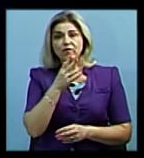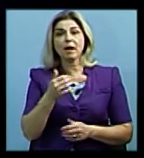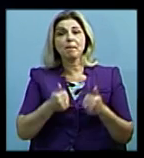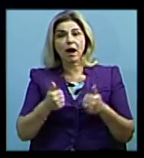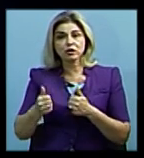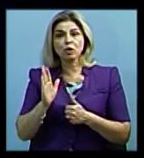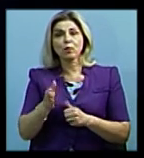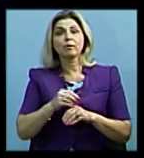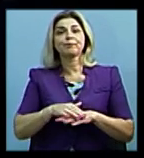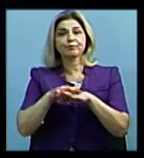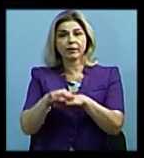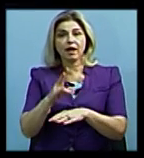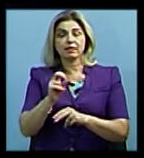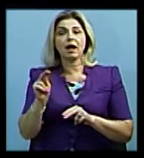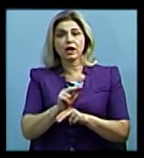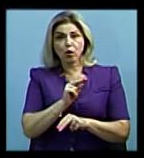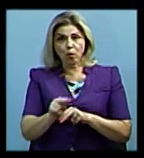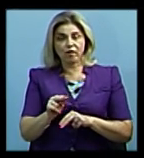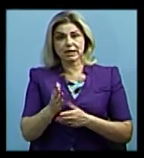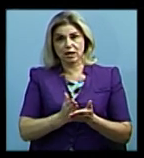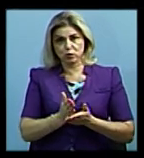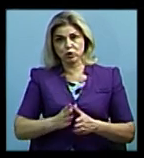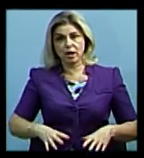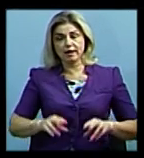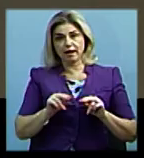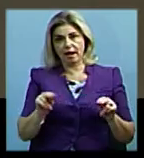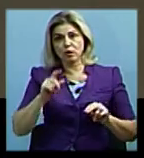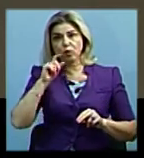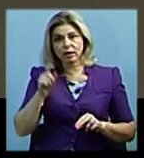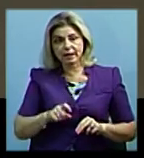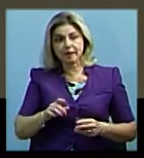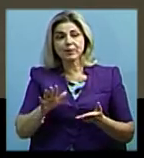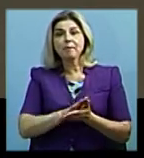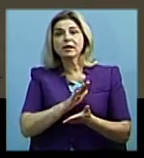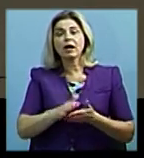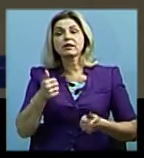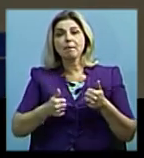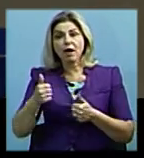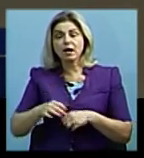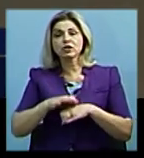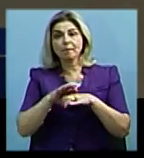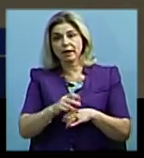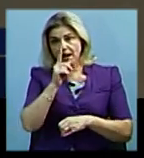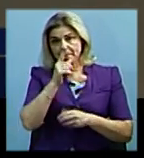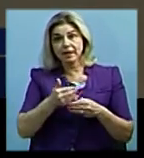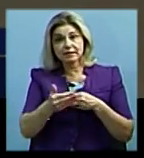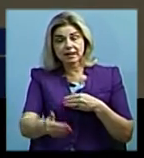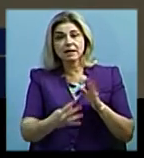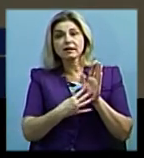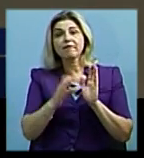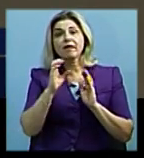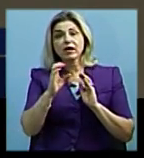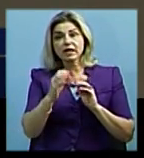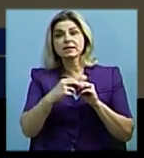будуть перераховані на лікування заслуженого тренера України. Благодійний матч «Зірок» відбудеться за місяць, 9 вересня